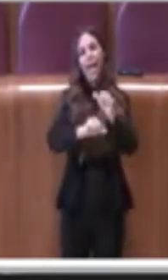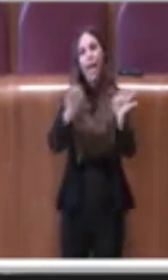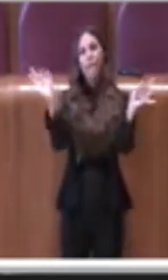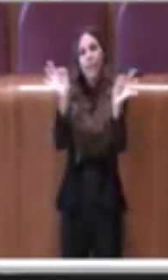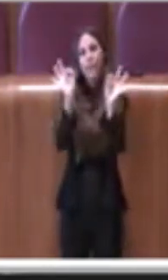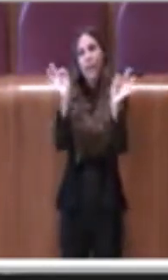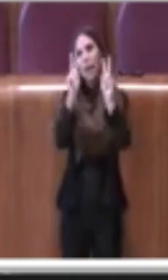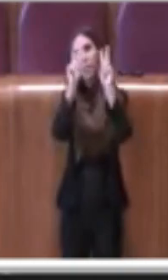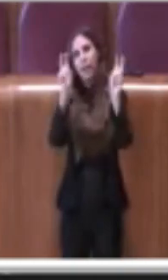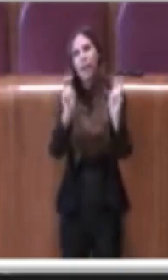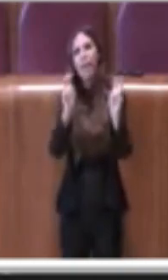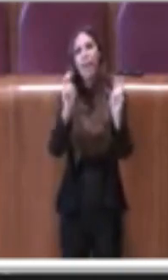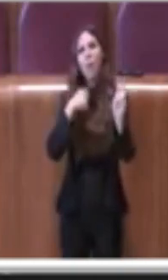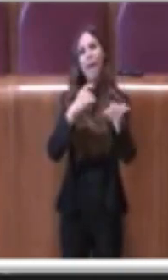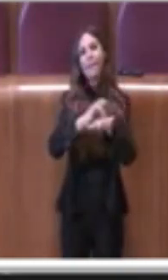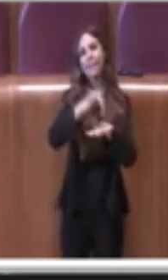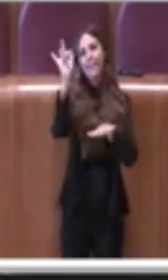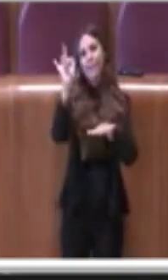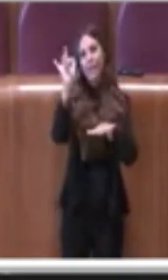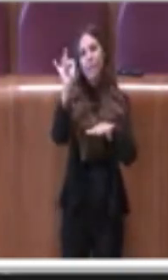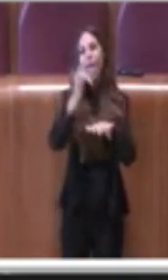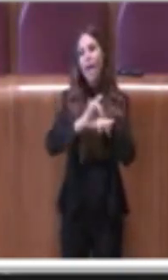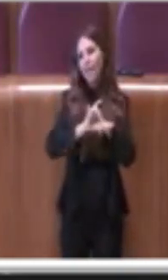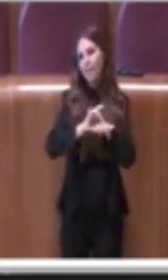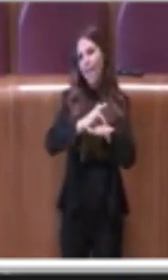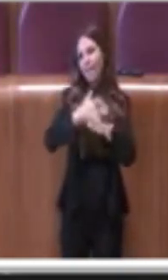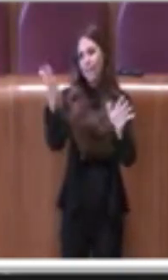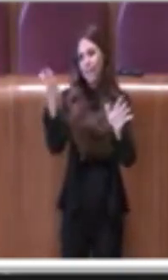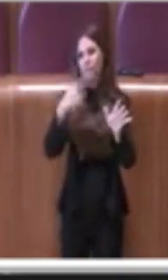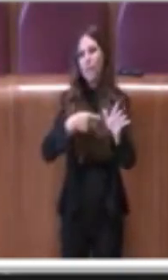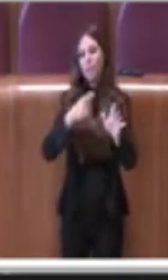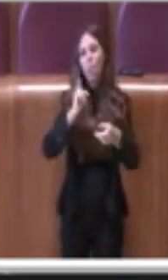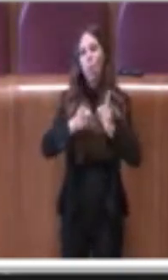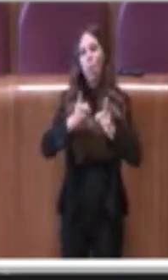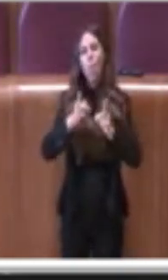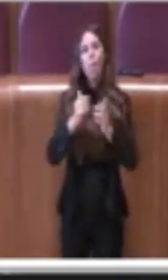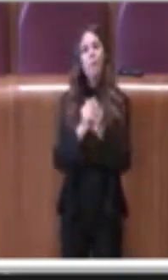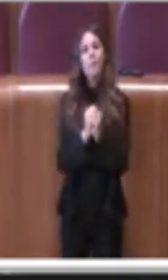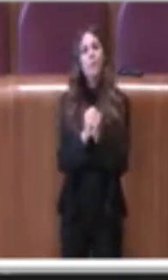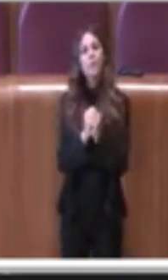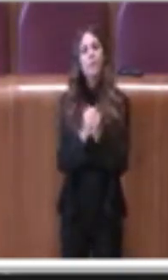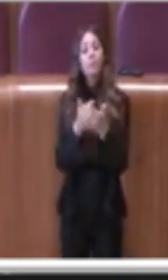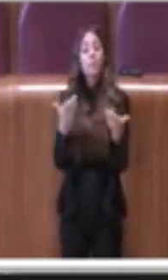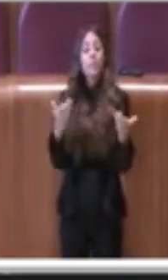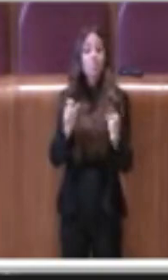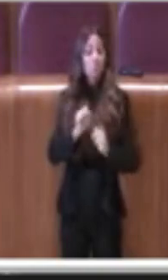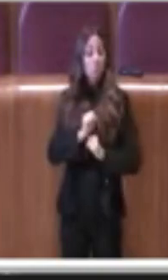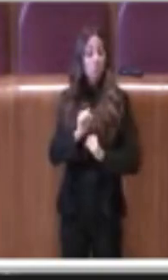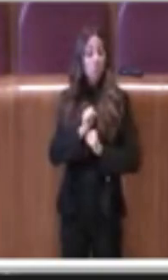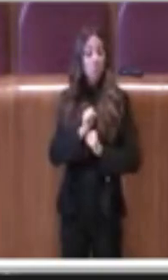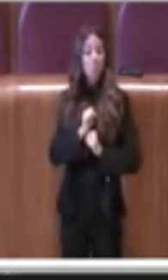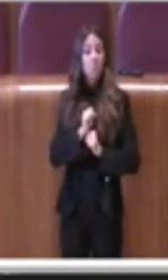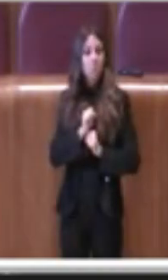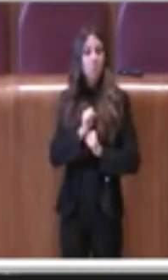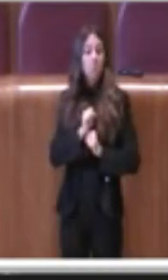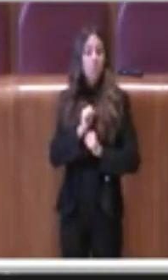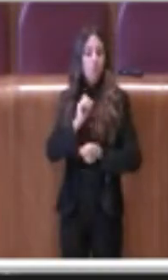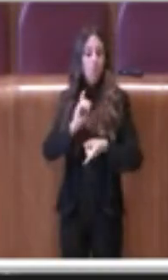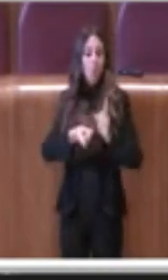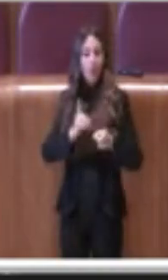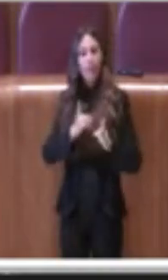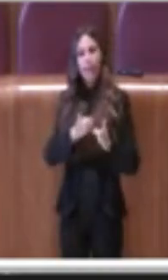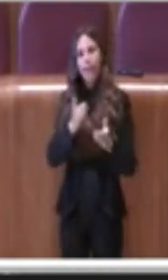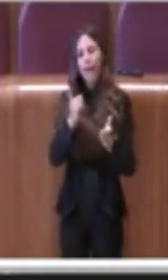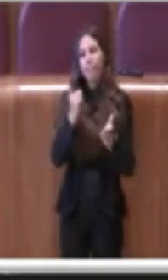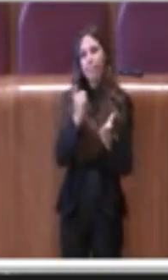oggi sentito, è fortemente sentito in tutta la popolazione. E credo che su questo la politica debba fare